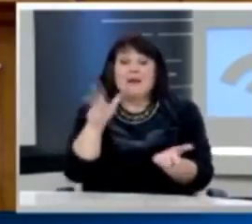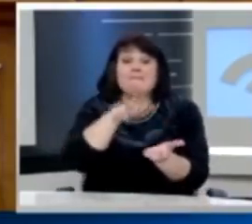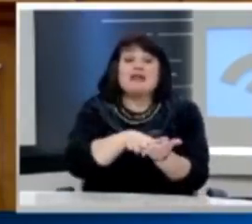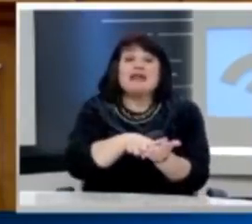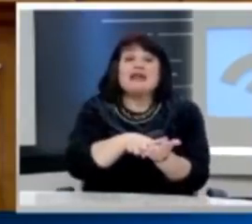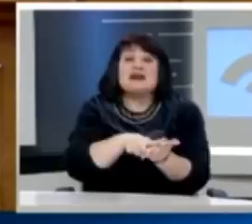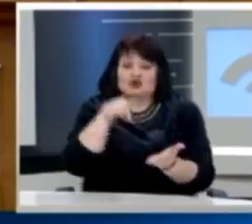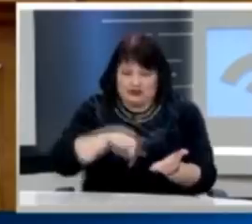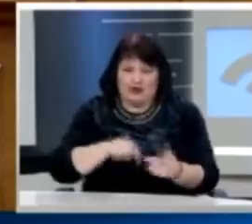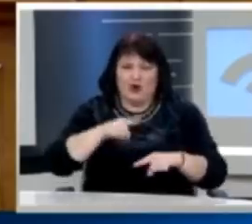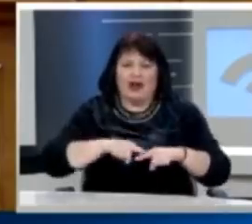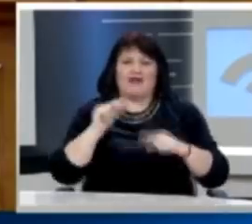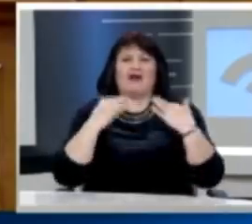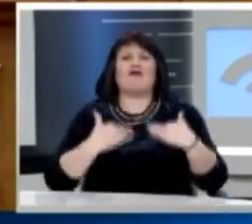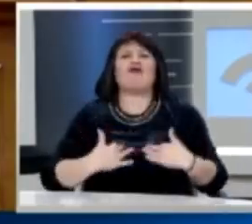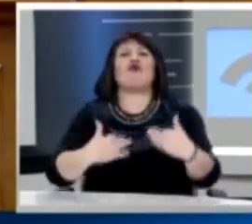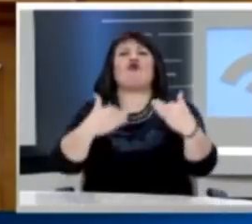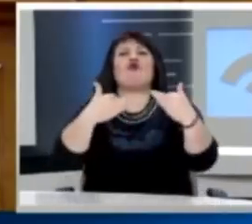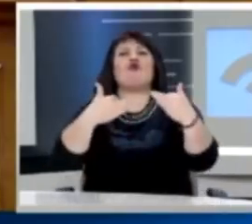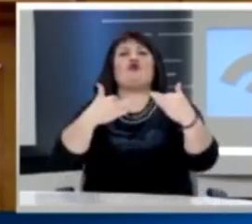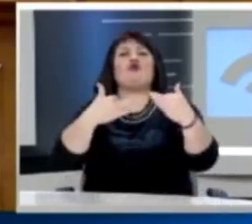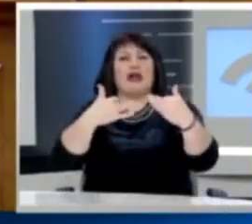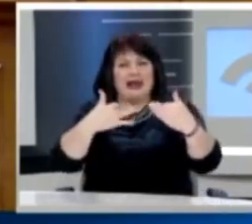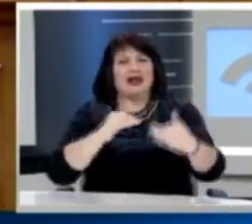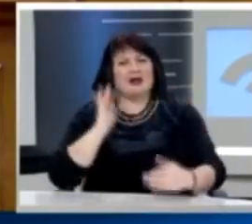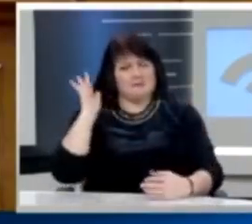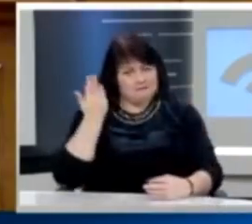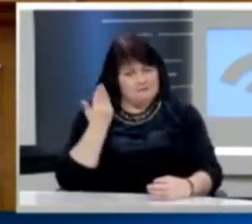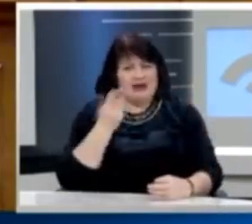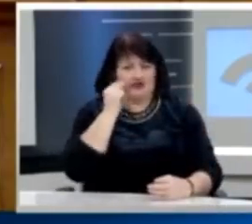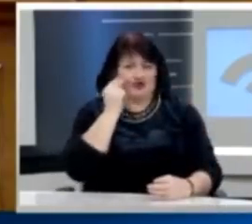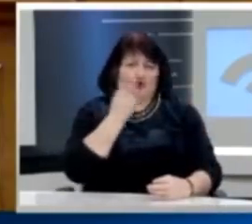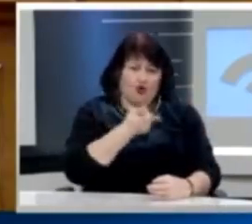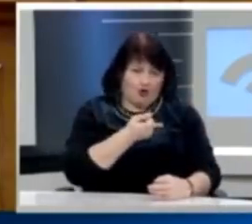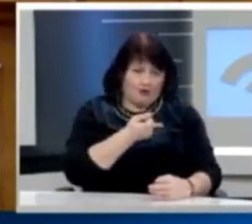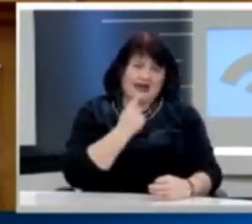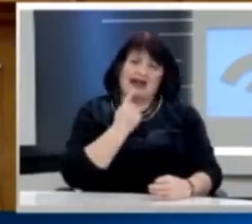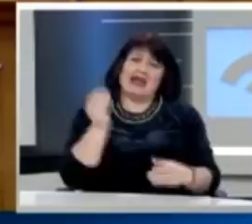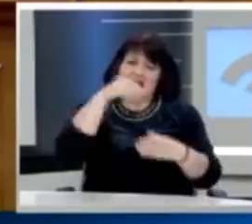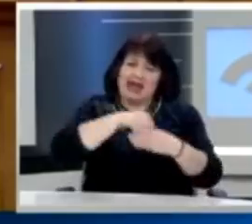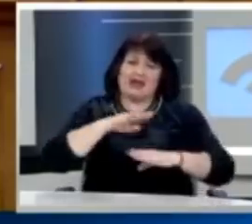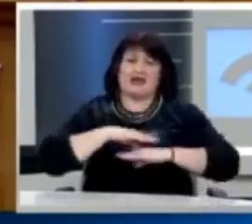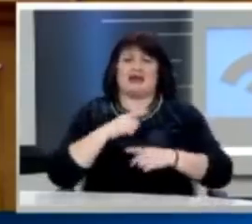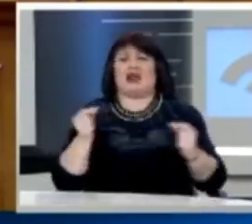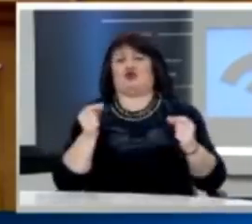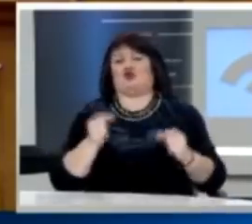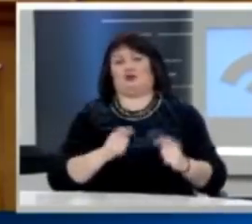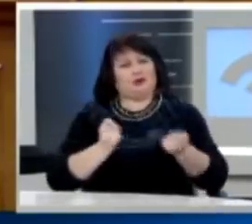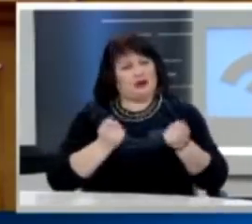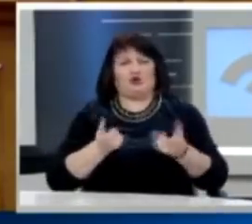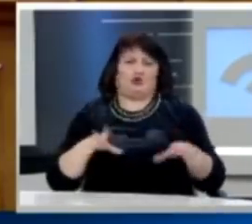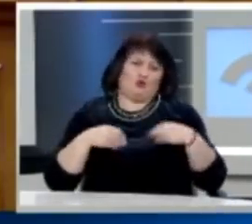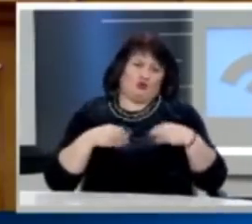την Ελληνική Βουλή του Πρωτοκόλλου Ένταξης της πρώην Ιουγκοσλαβικής Δημοκρατίας της Μακεδονίας στο ΝΑΤΟ.